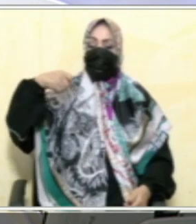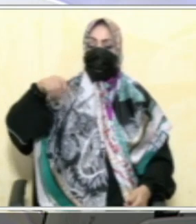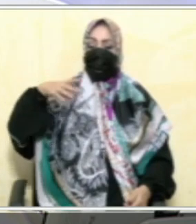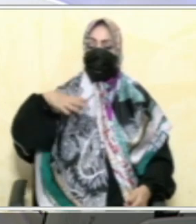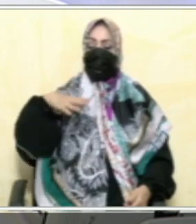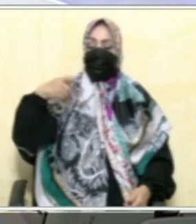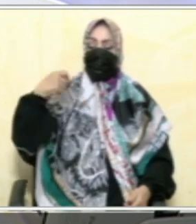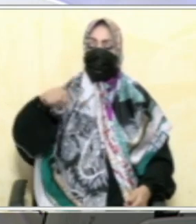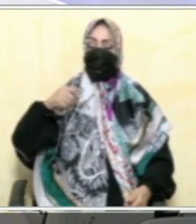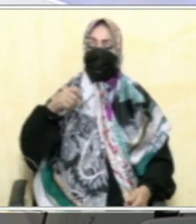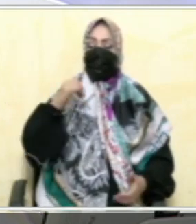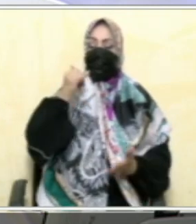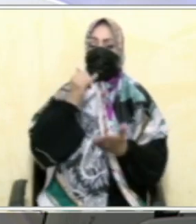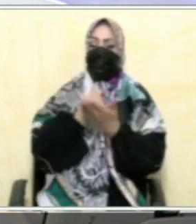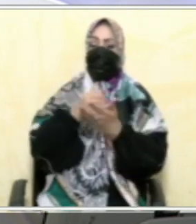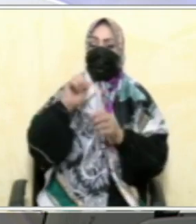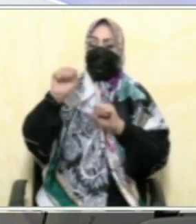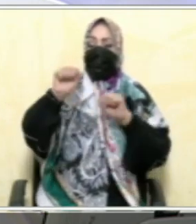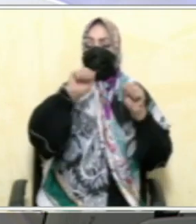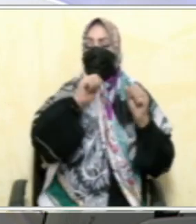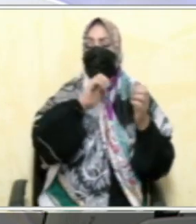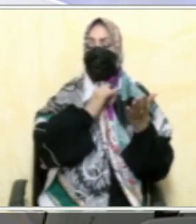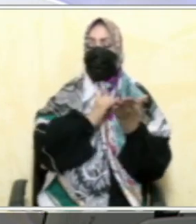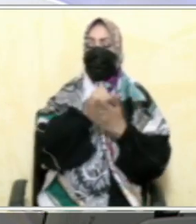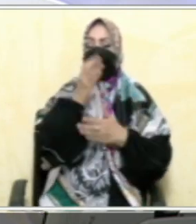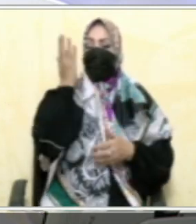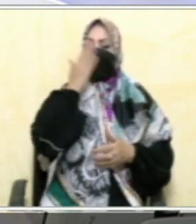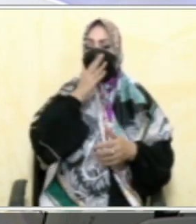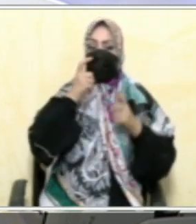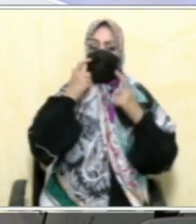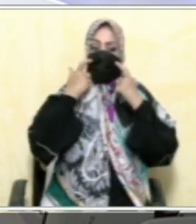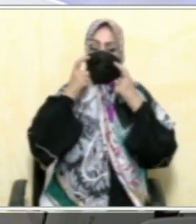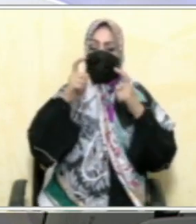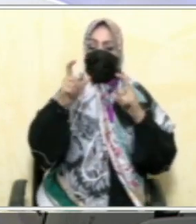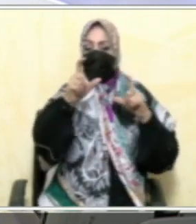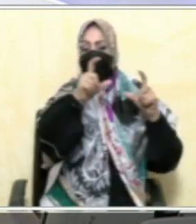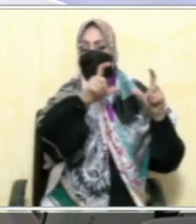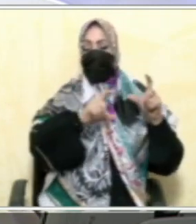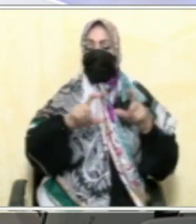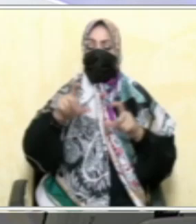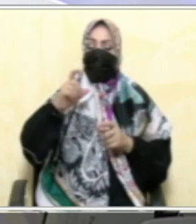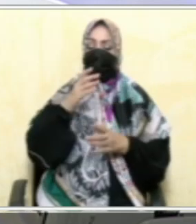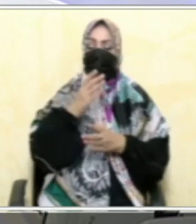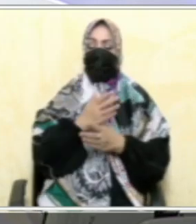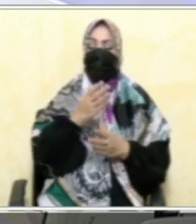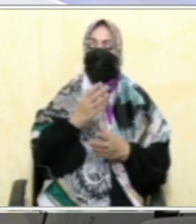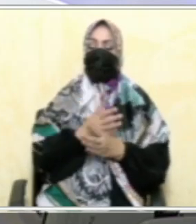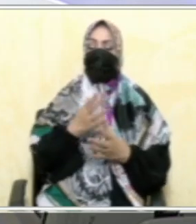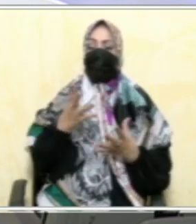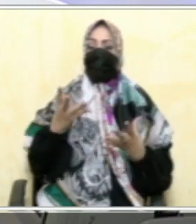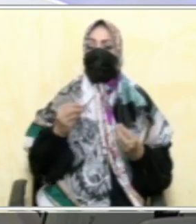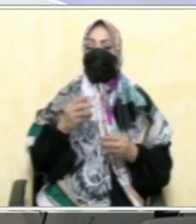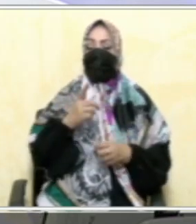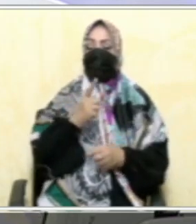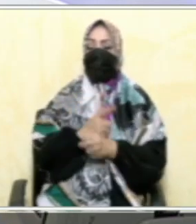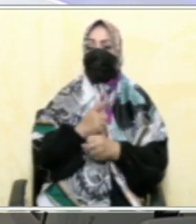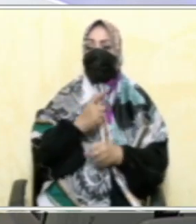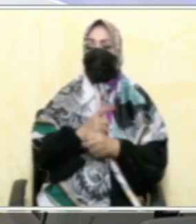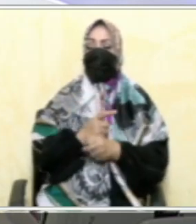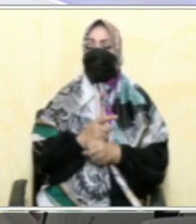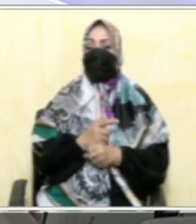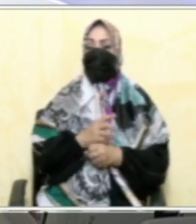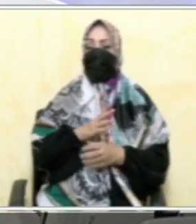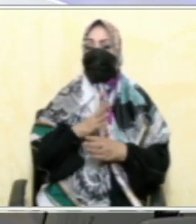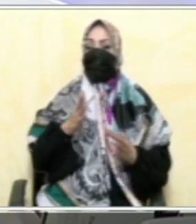كثرت المعلمات ازداد التعليم ضعفا؟ وأنا كما ذكرت هذا ليس فيه طعنا في المعلمات